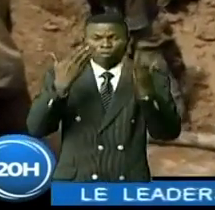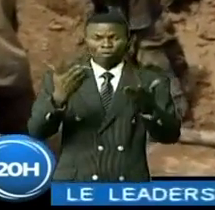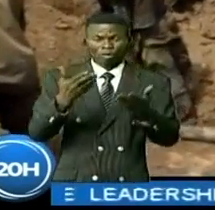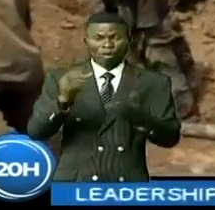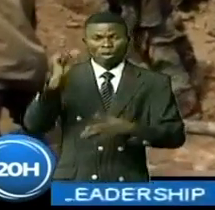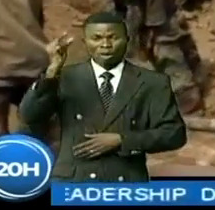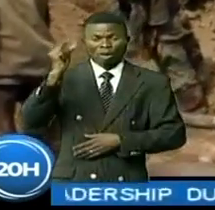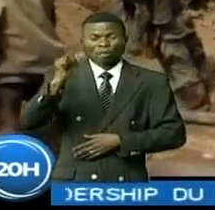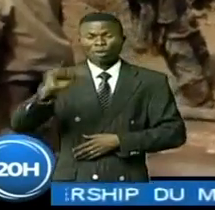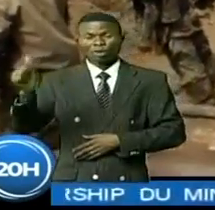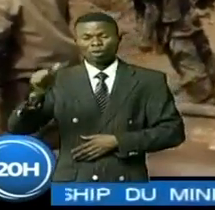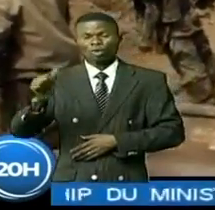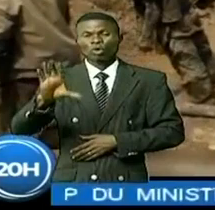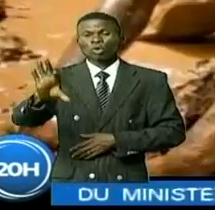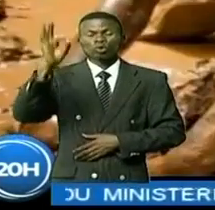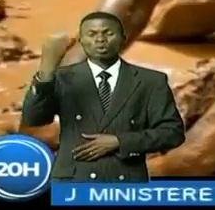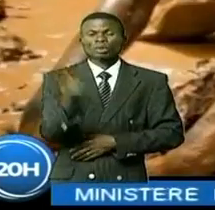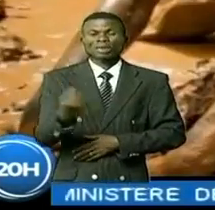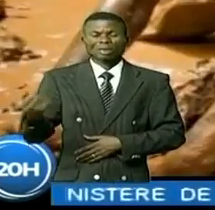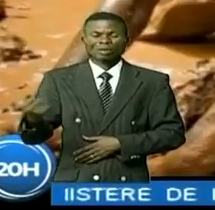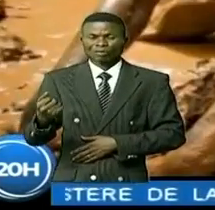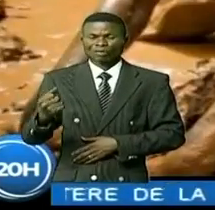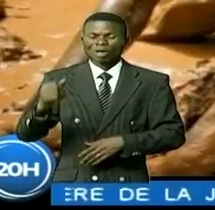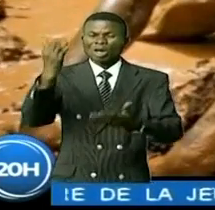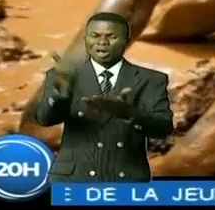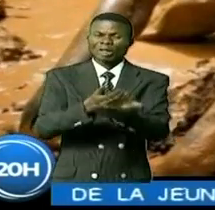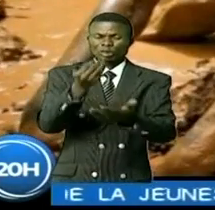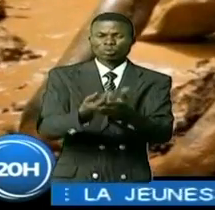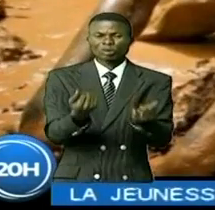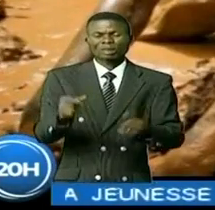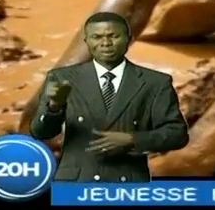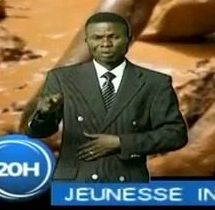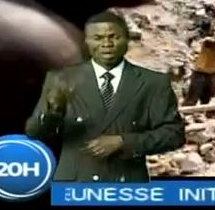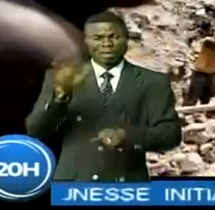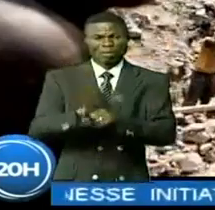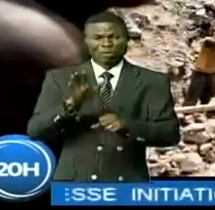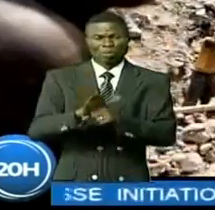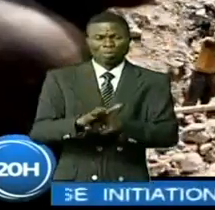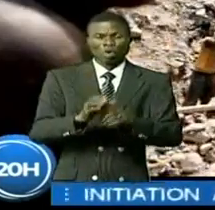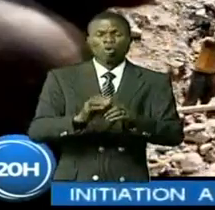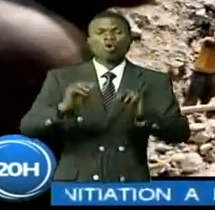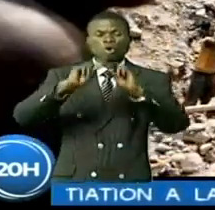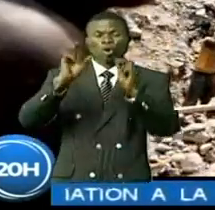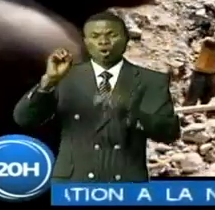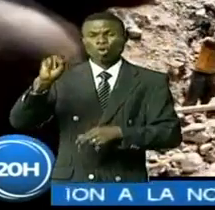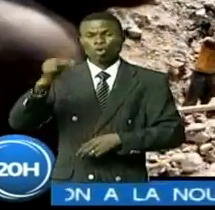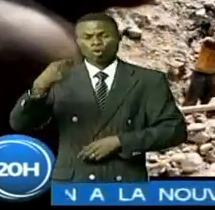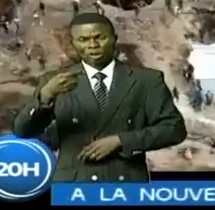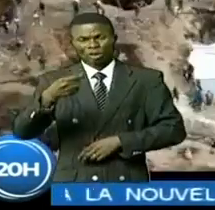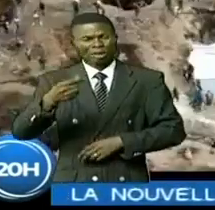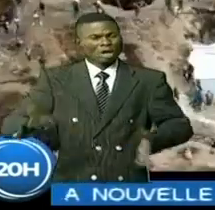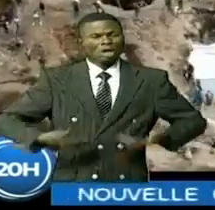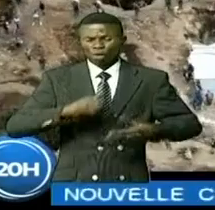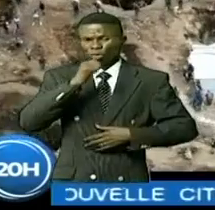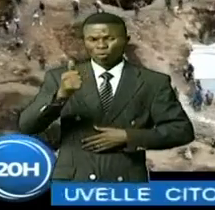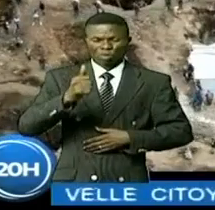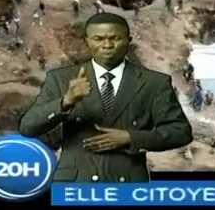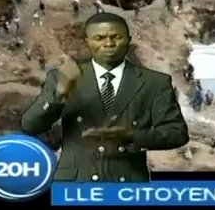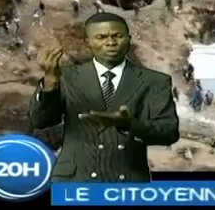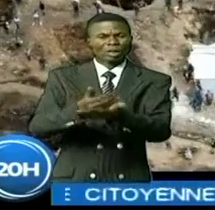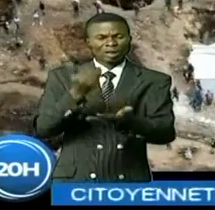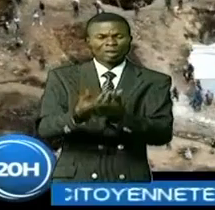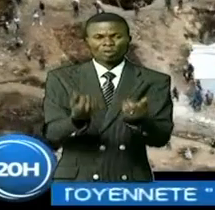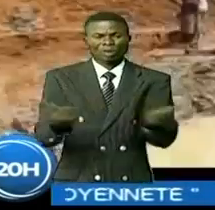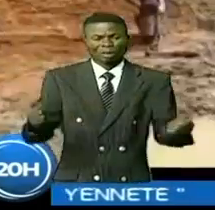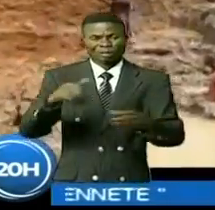mines utilisent des enfants pour leur exploitation. Plusieurs organisations s'insurgent contre l'exploitation des enfants